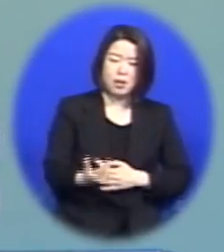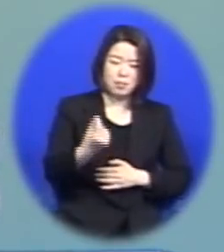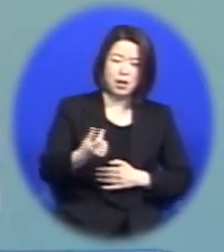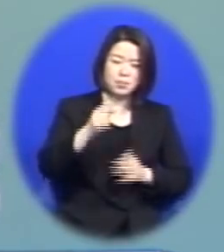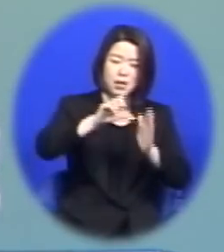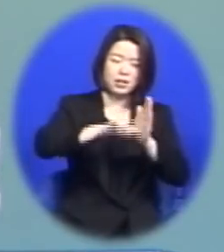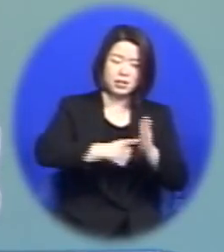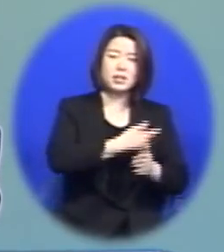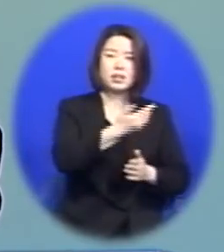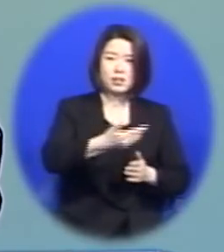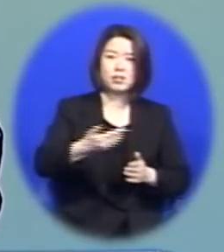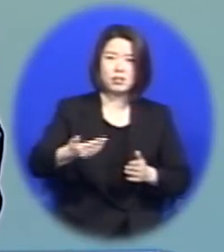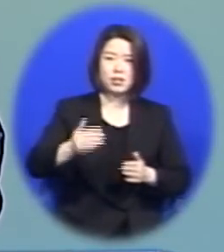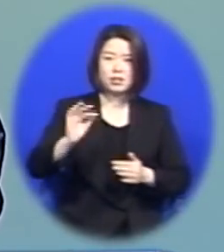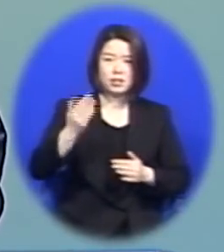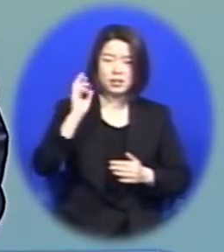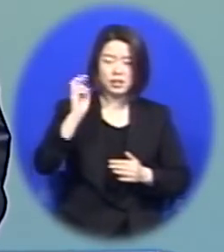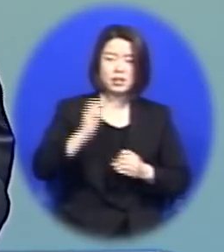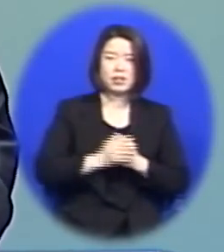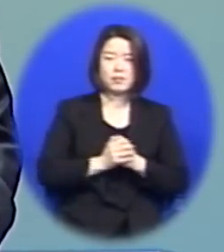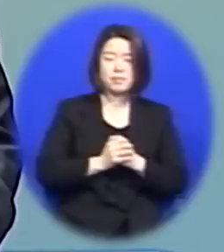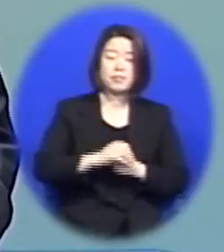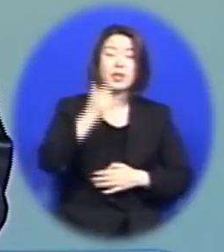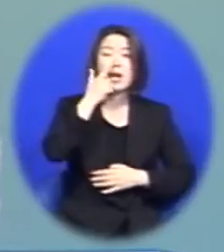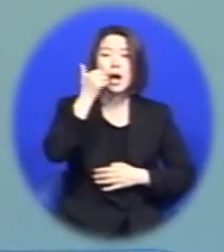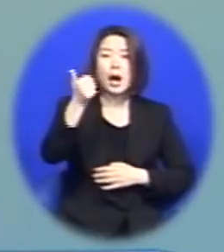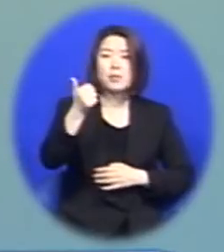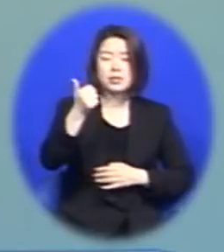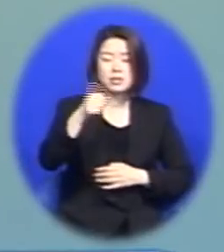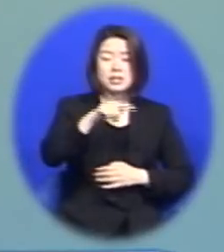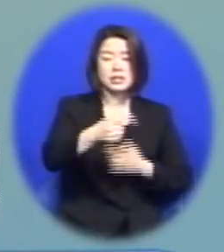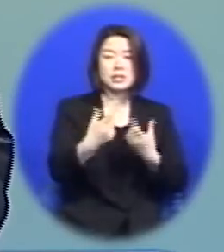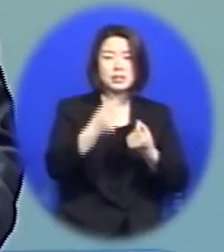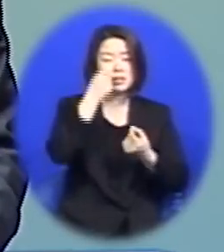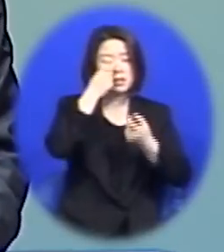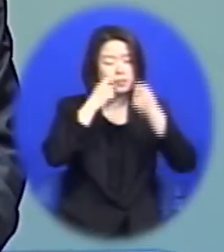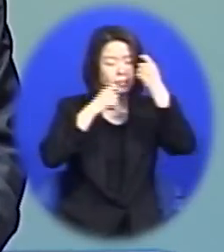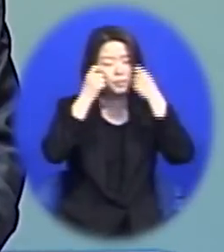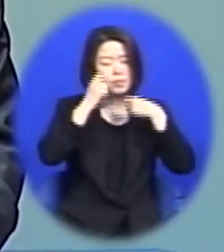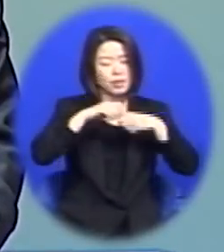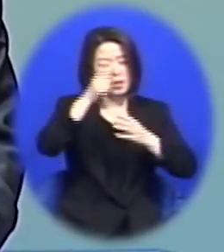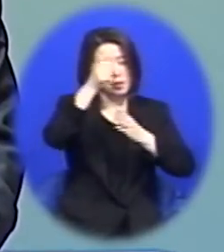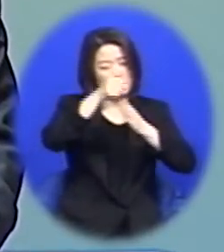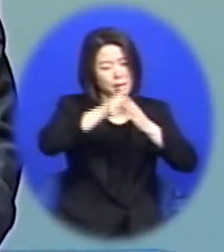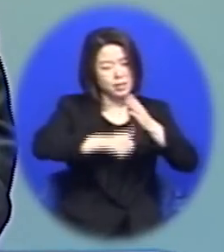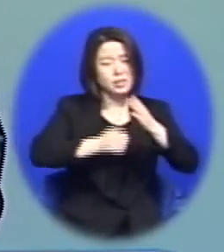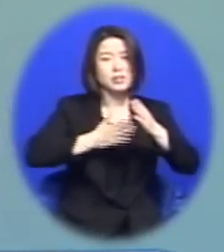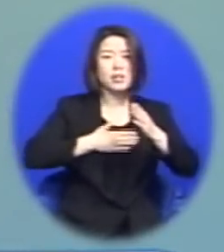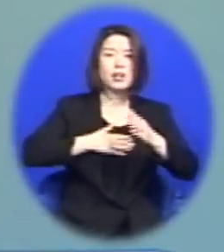흘러야 아버지는 그렇게 슬픔 속으로만 빠져드는 나를 붙들어 주셨습니다